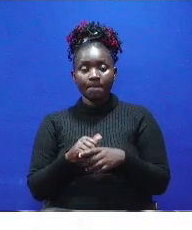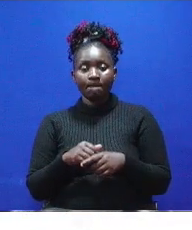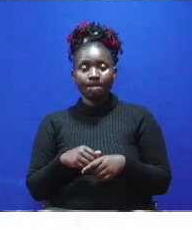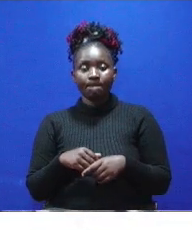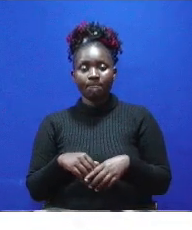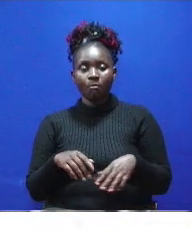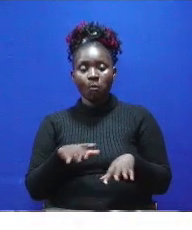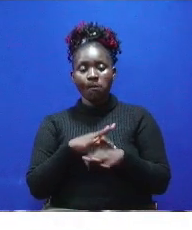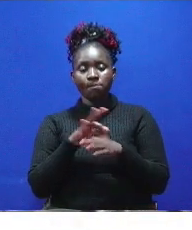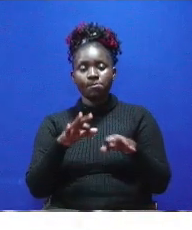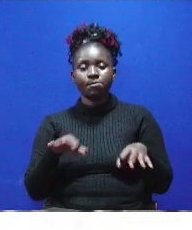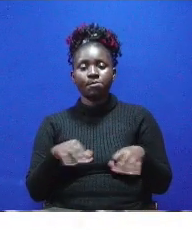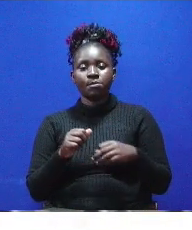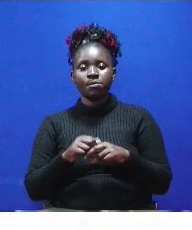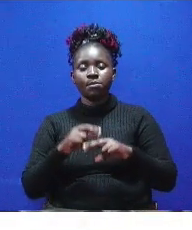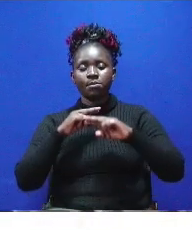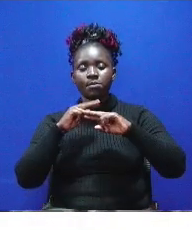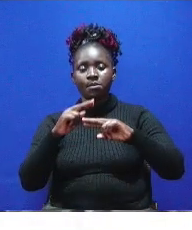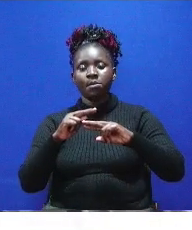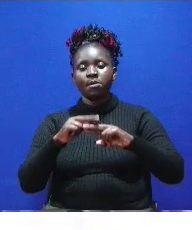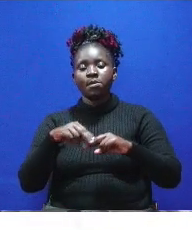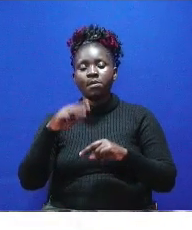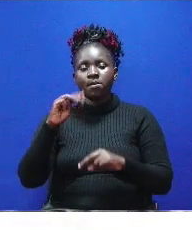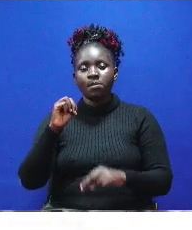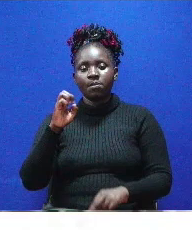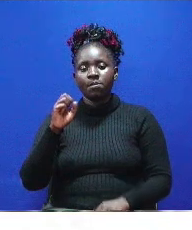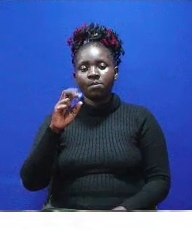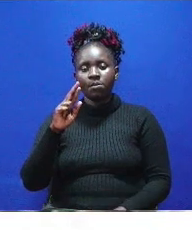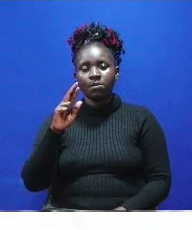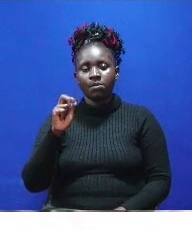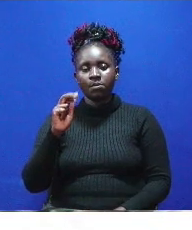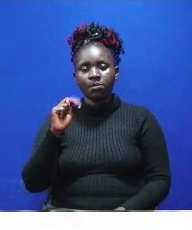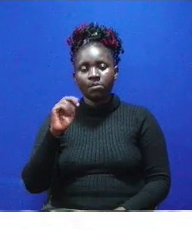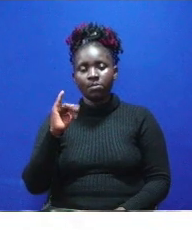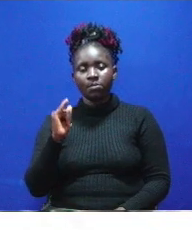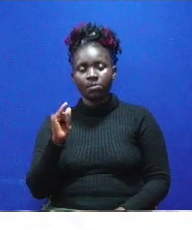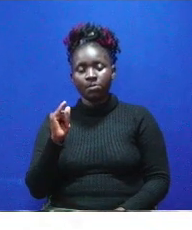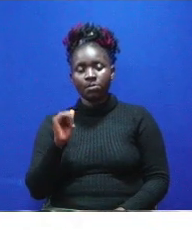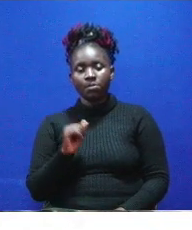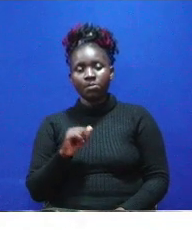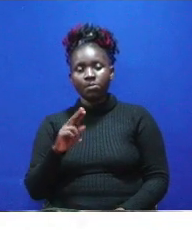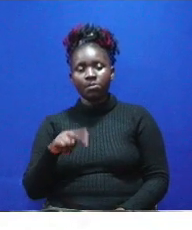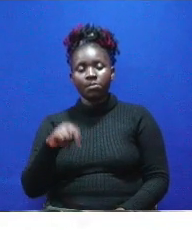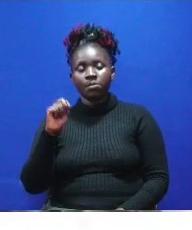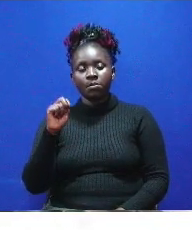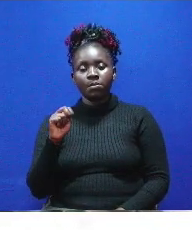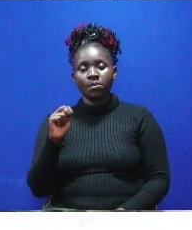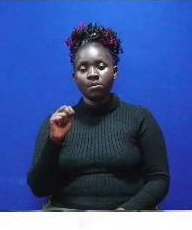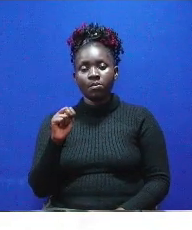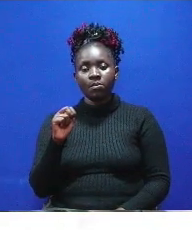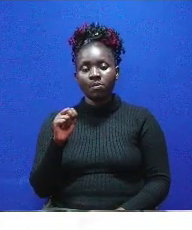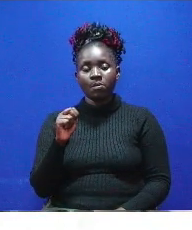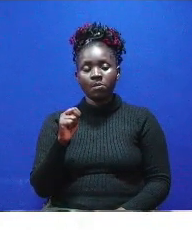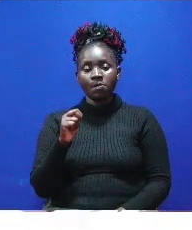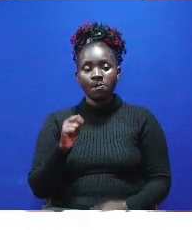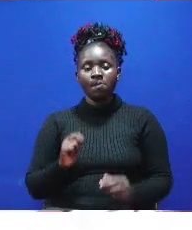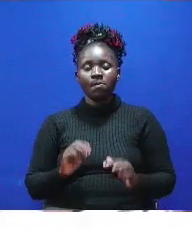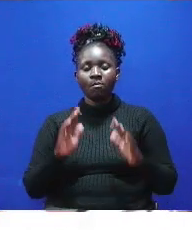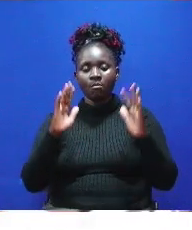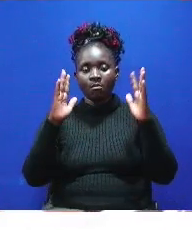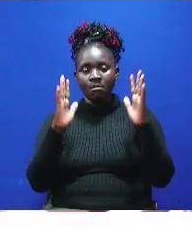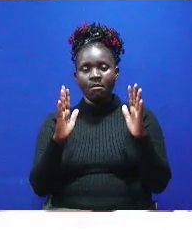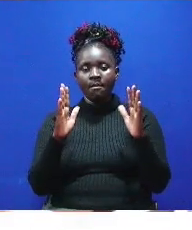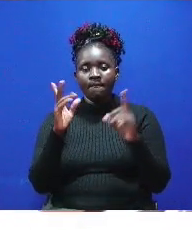uwanja wetu wa shule ya Marani ambayo iko Kitutu Churches North. Tunasherekea siku